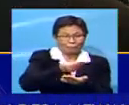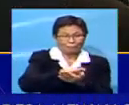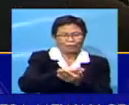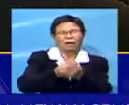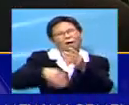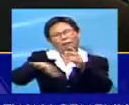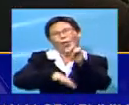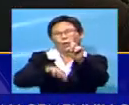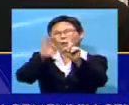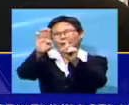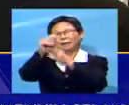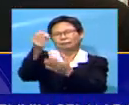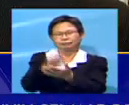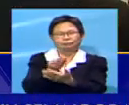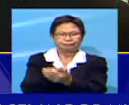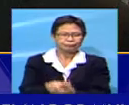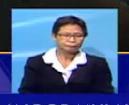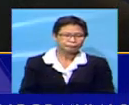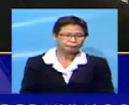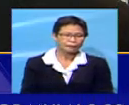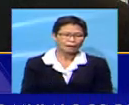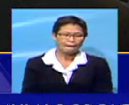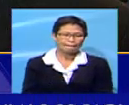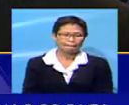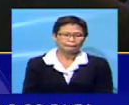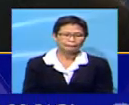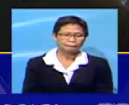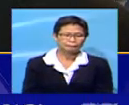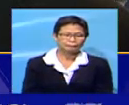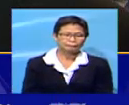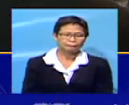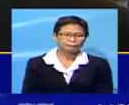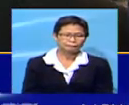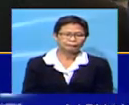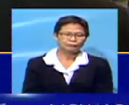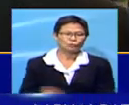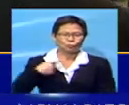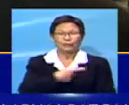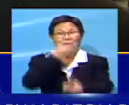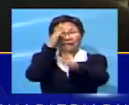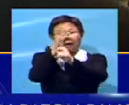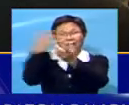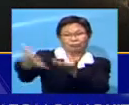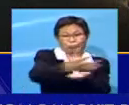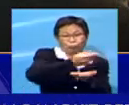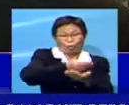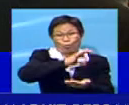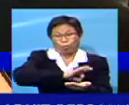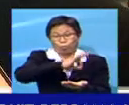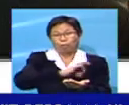1 bilionan of course with the profit t profit to